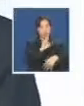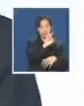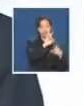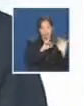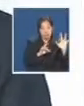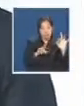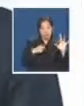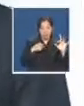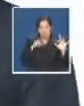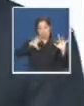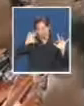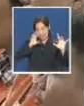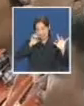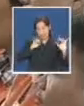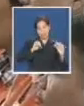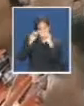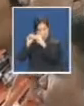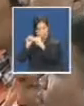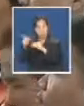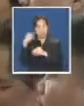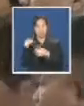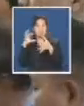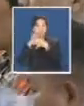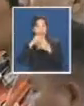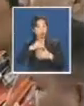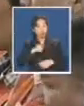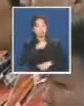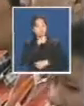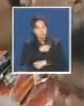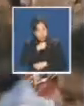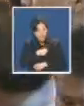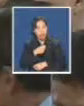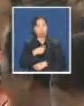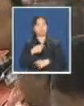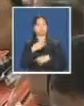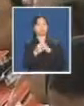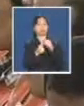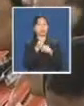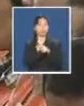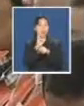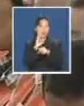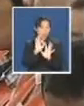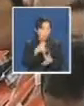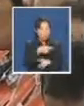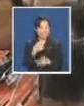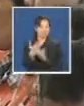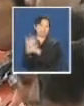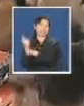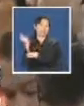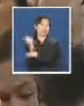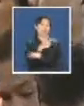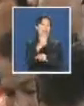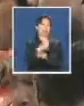ด้วยในขณะเดียวกันครับก็ได้มีการประสานงานเรียบร้อยกับคนที่กำลังทำกฎหมายกองทุนการออมแห่งชาติ